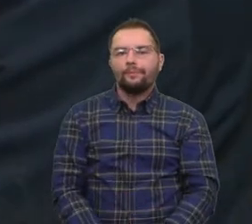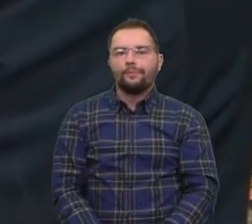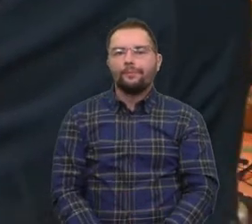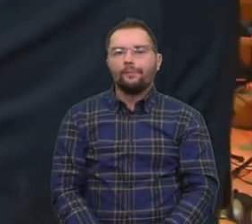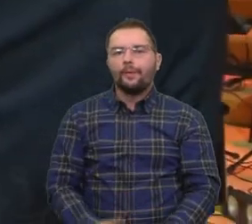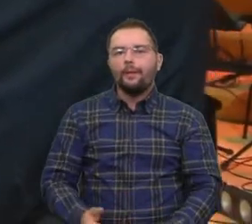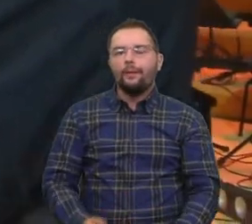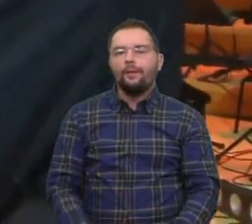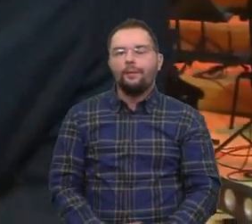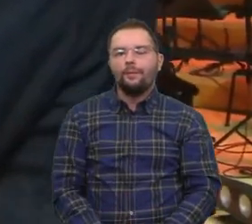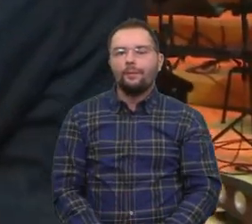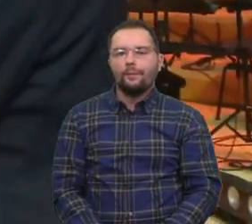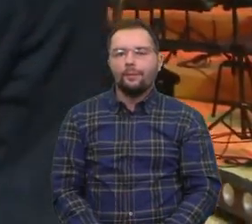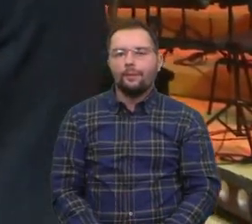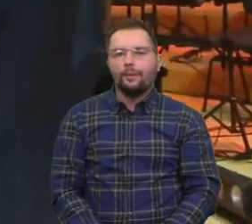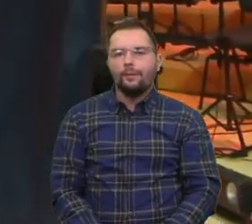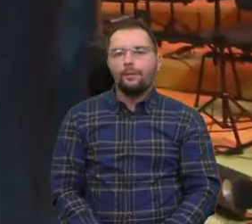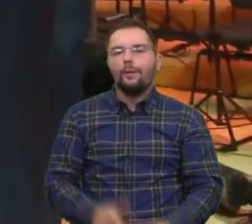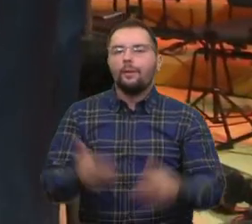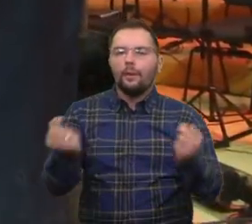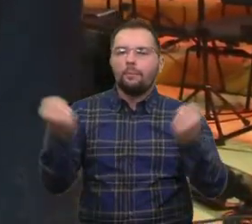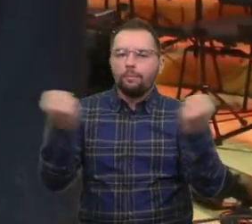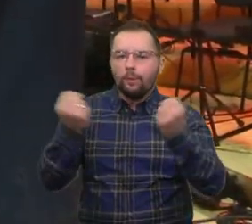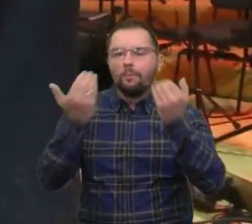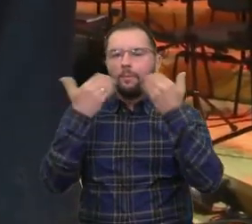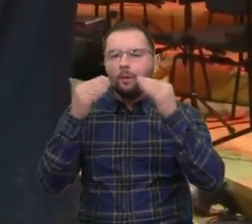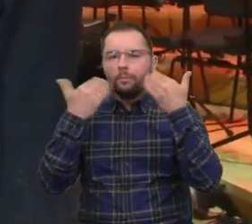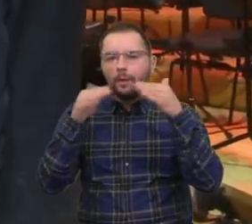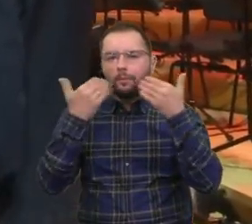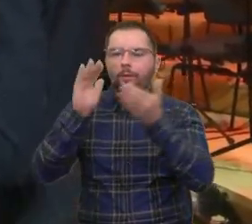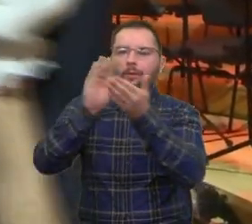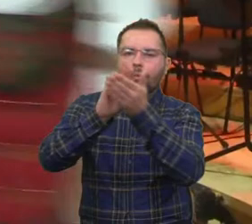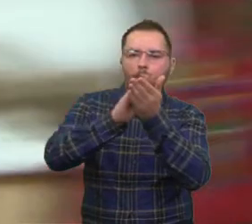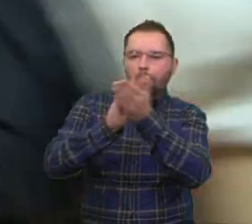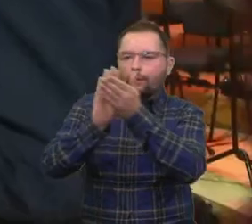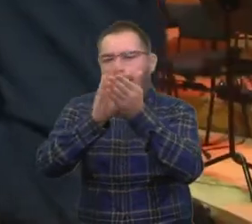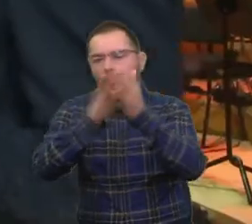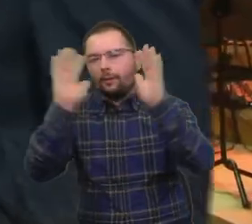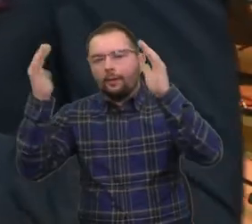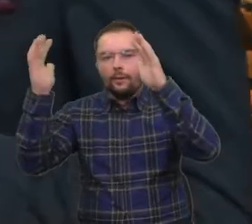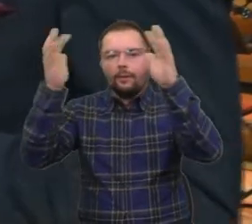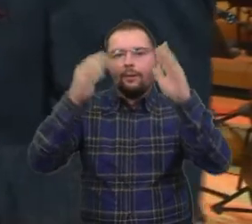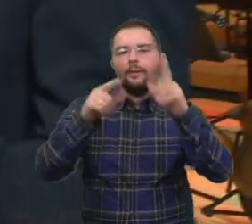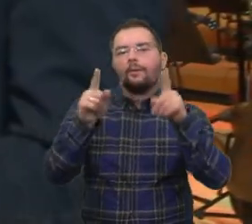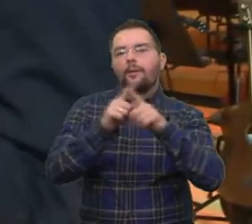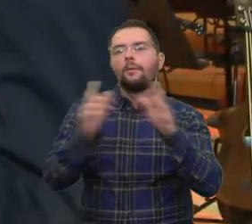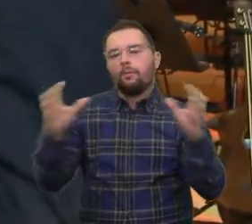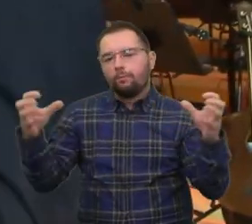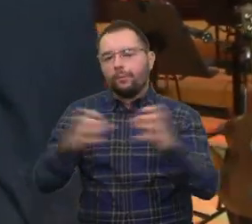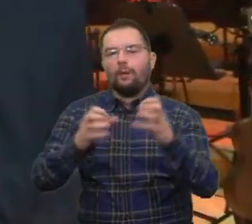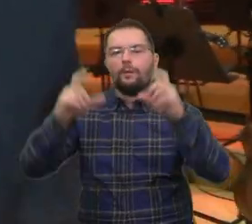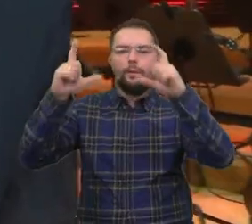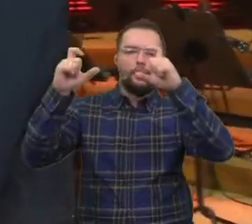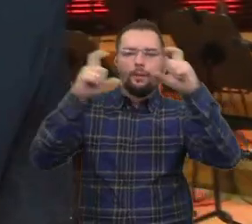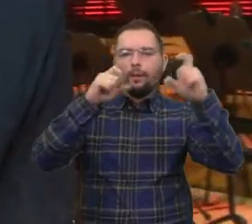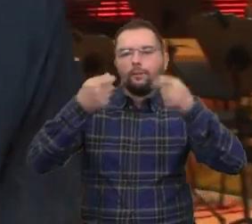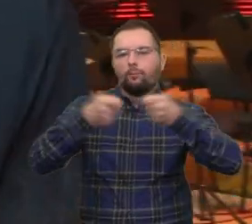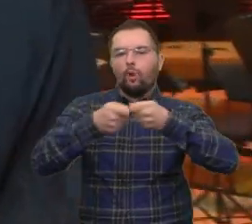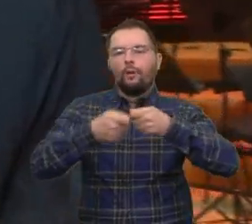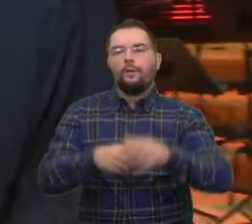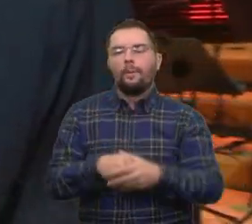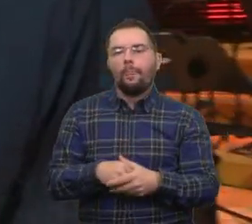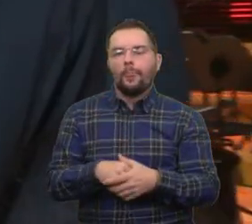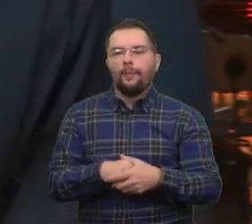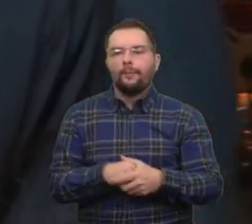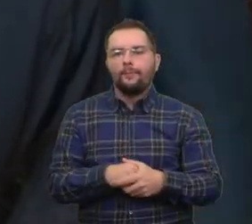oczywiście teraz raz jeszcze wielkie brawa i będzie okazja, o, już za moment, do wspólnego pięknego zdjęcia. Ale